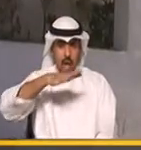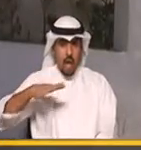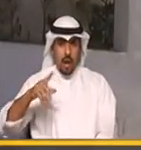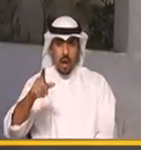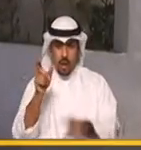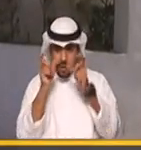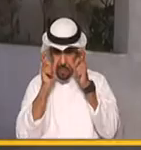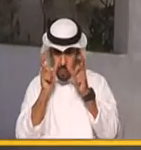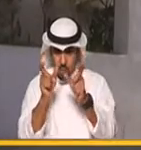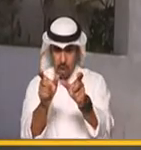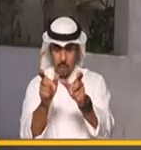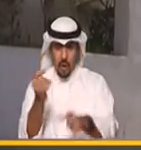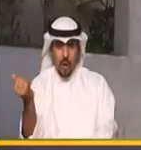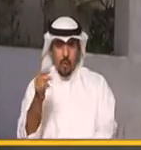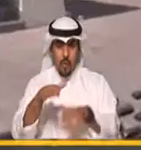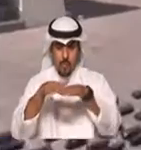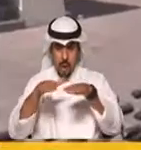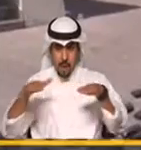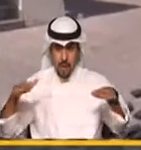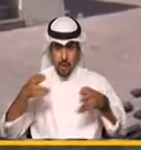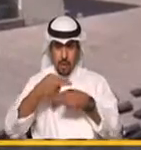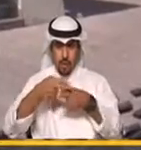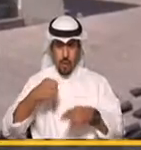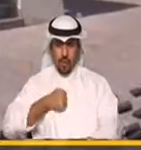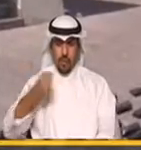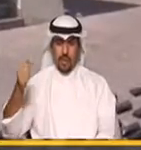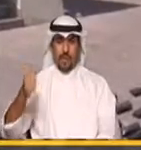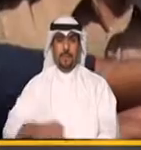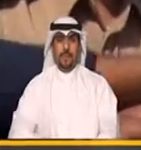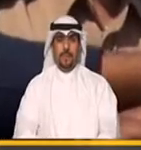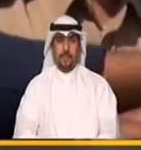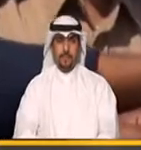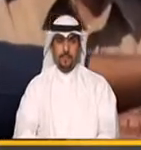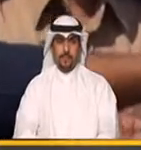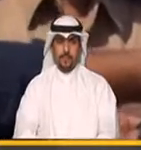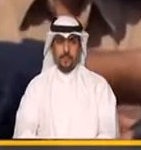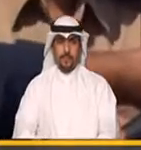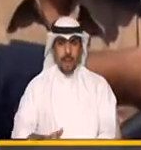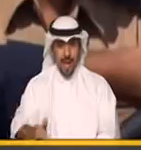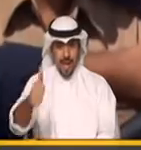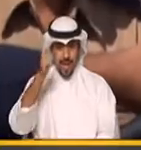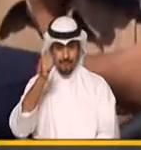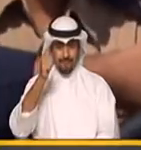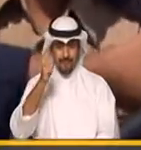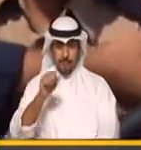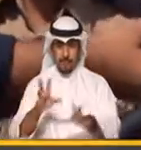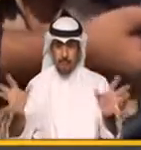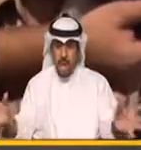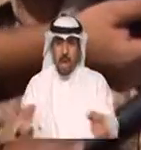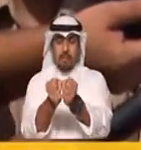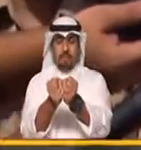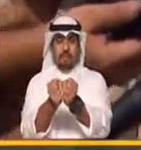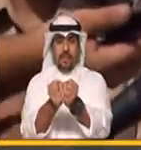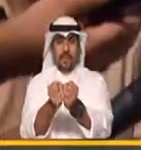الساهره على امنه وسلامه مواطنيه ضبطه امس البارح بالليل واليوم